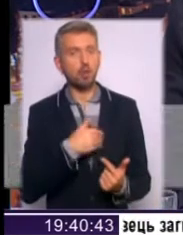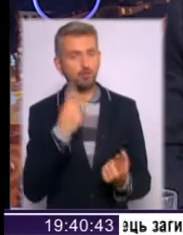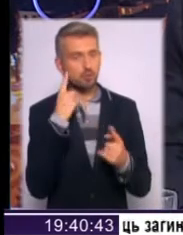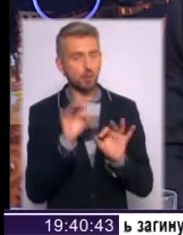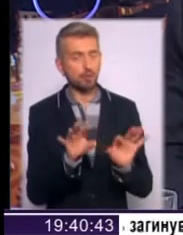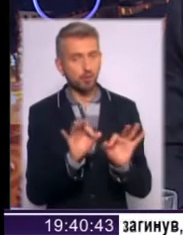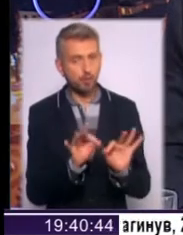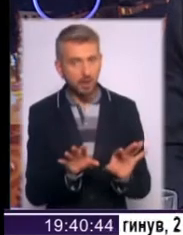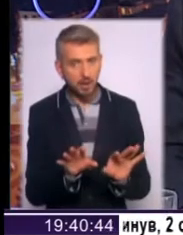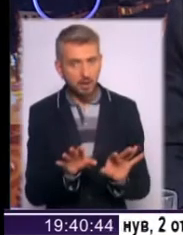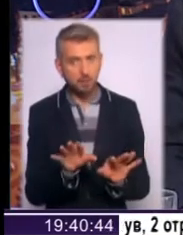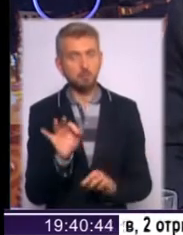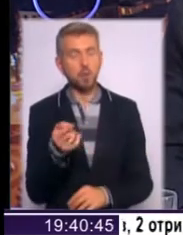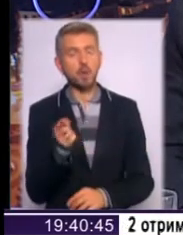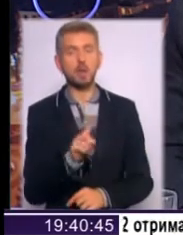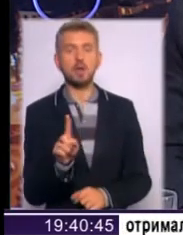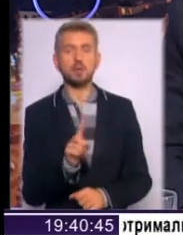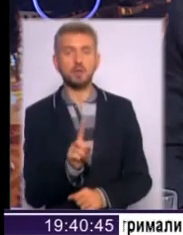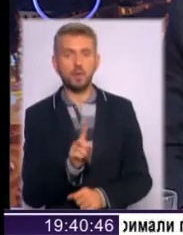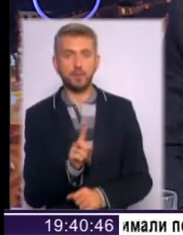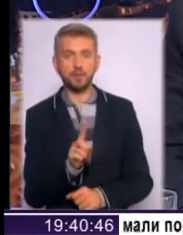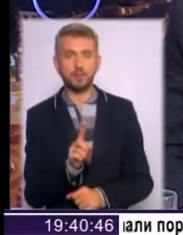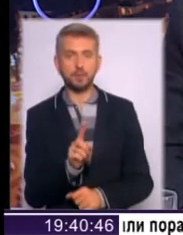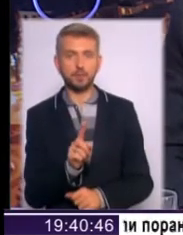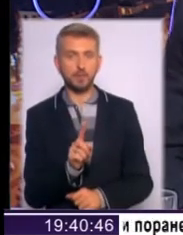проінформувати про те, що